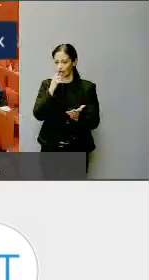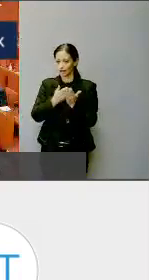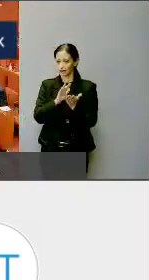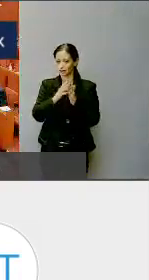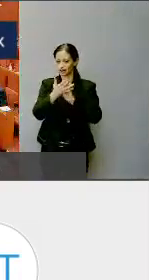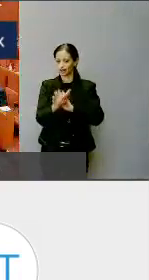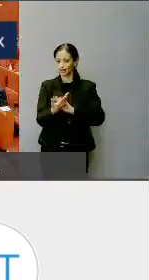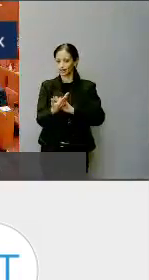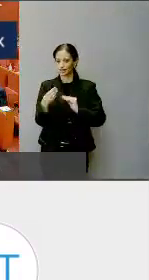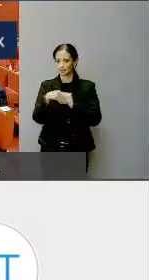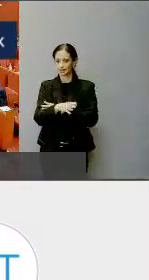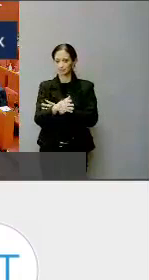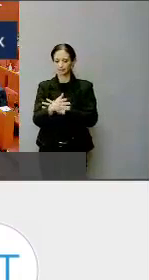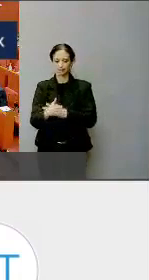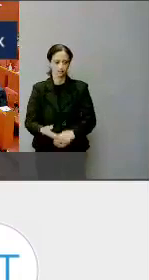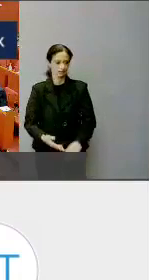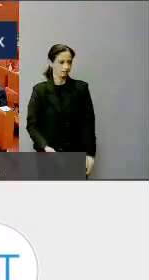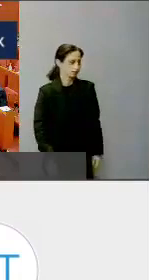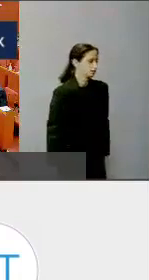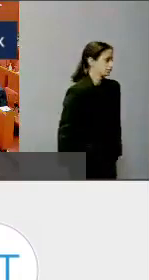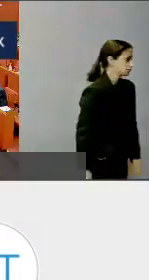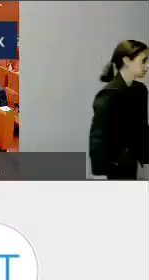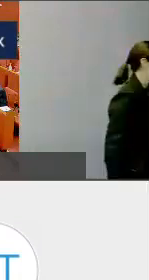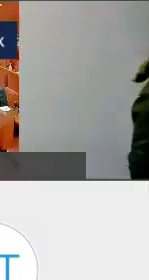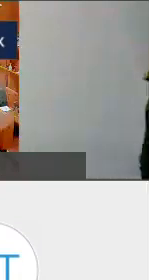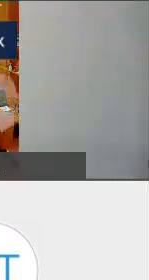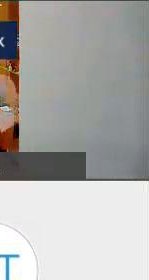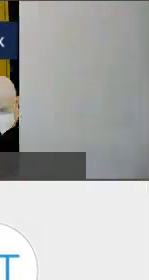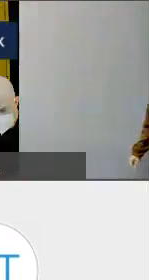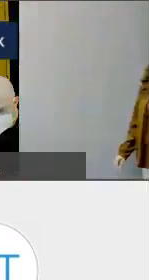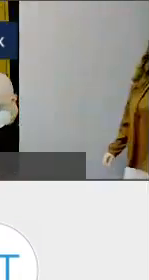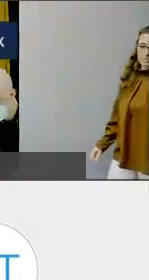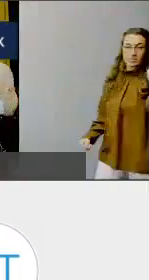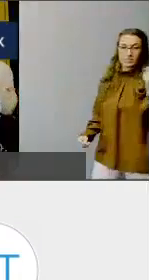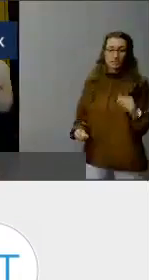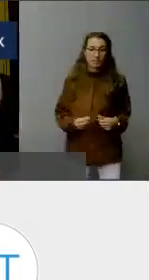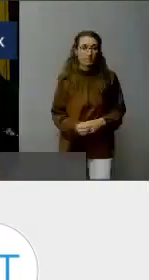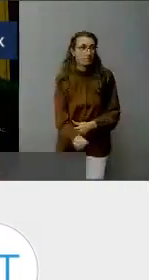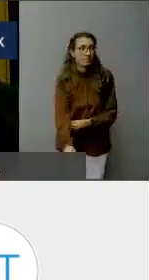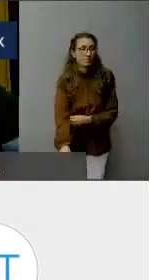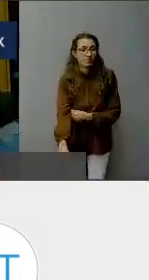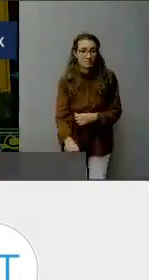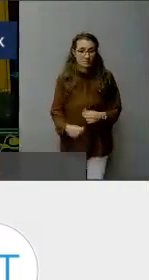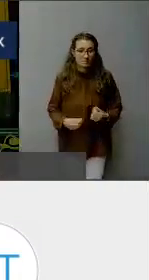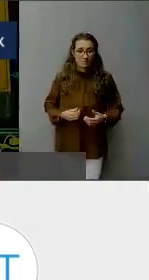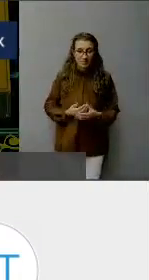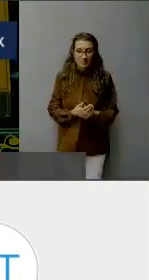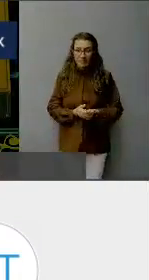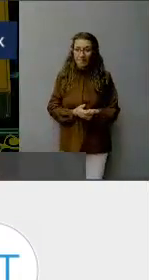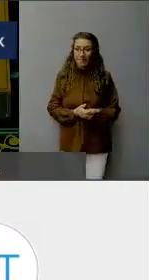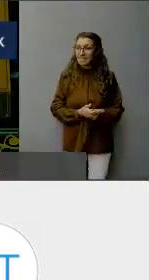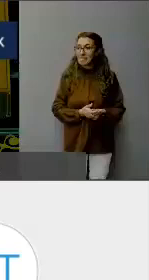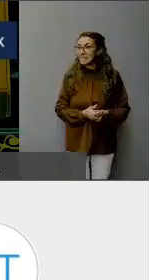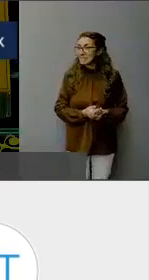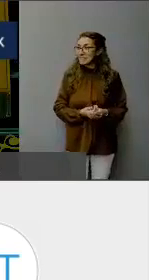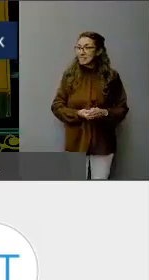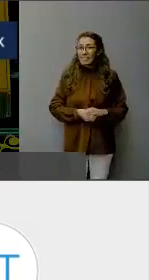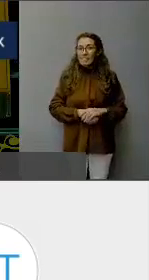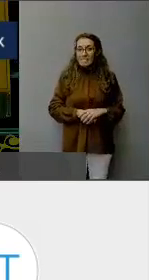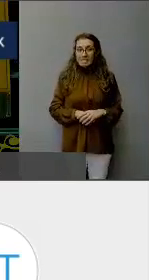grazie cenci allora iniziamo la votazione